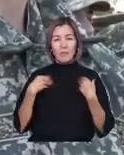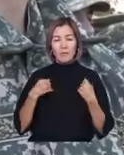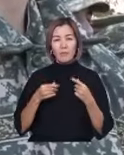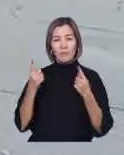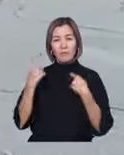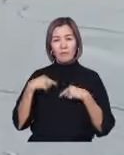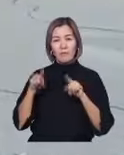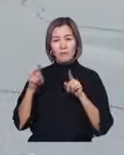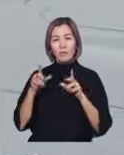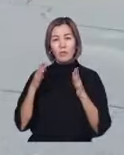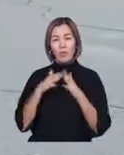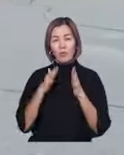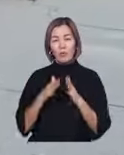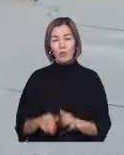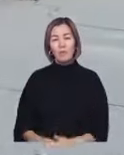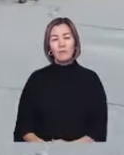домой.